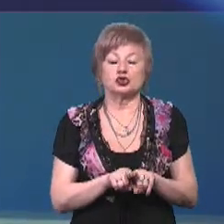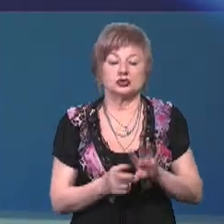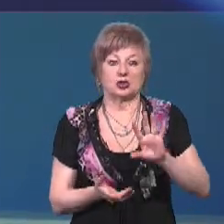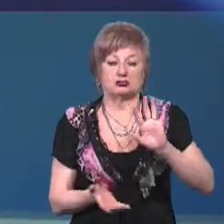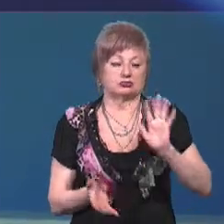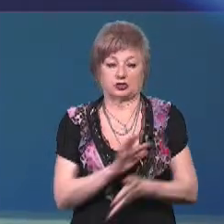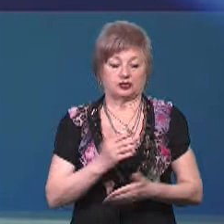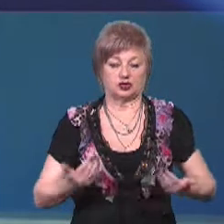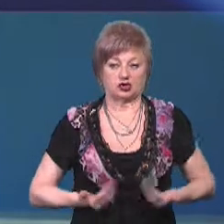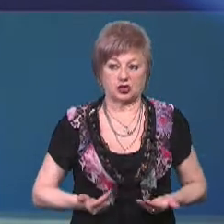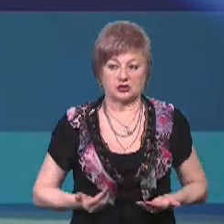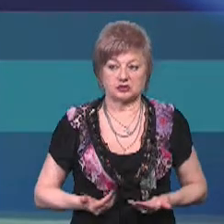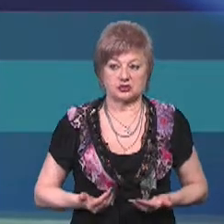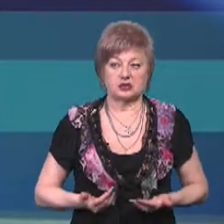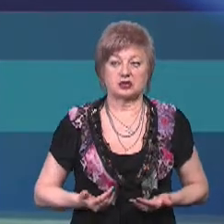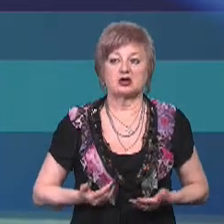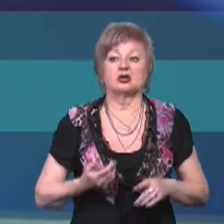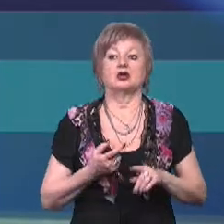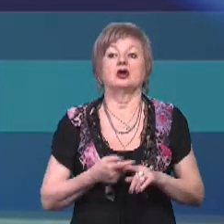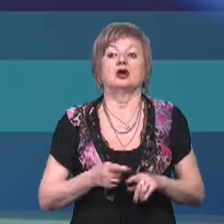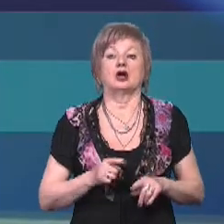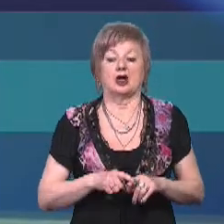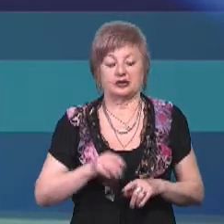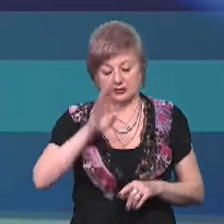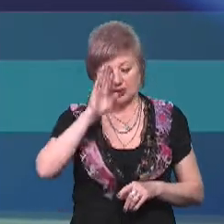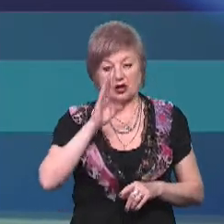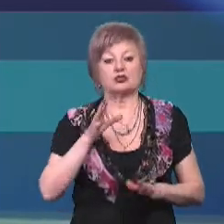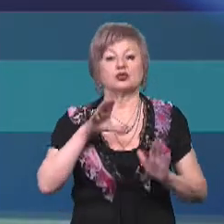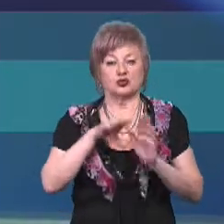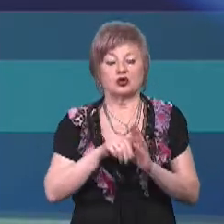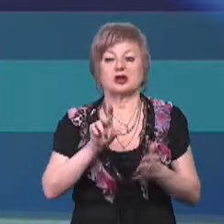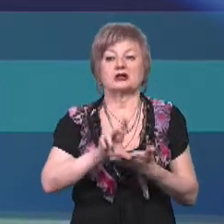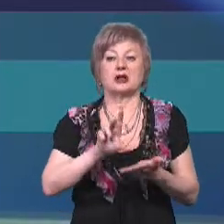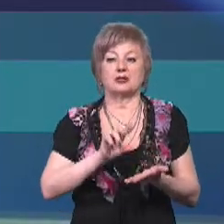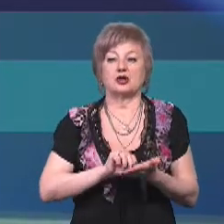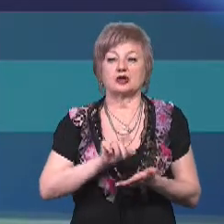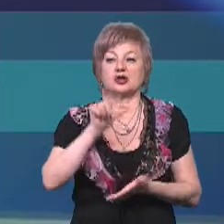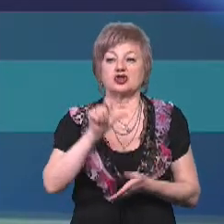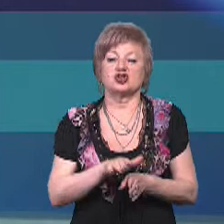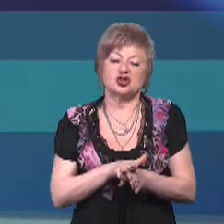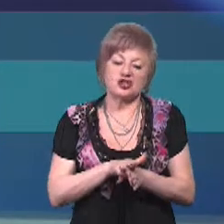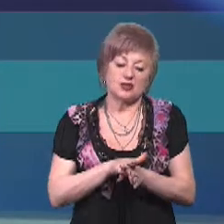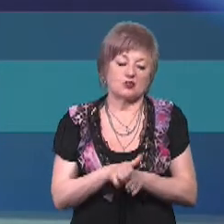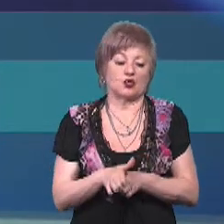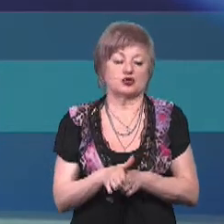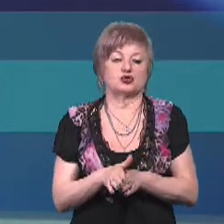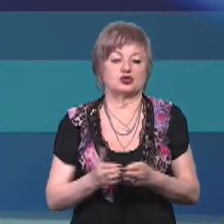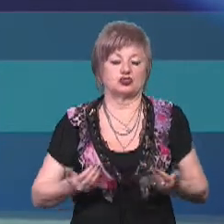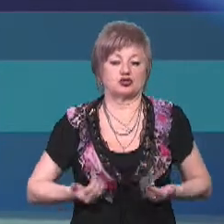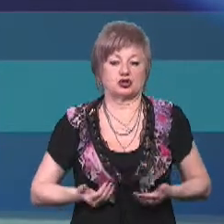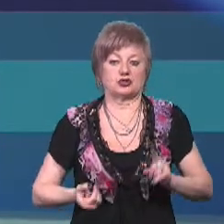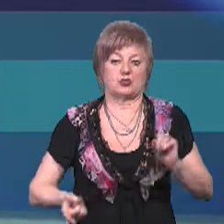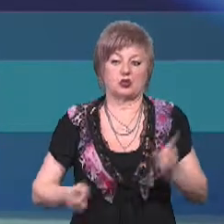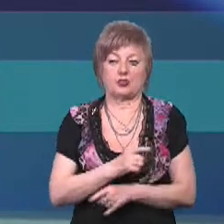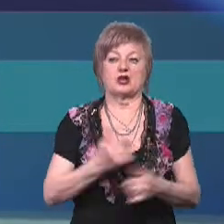гори повністю. Ігор Котелянець в тому числі цьому приклад, тому що людина змінила весь свій життєвий уклад і